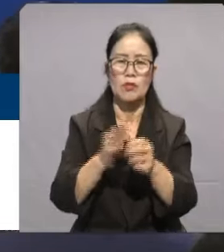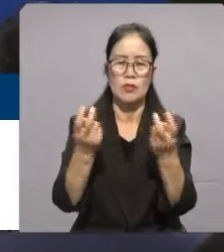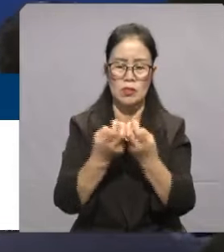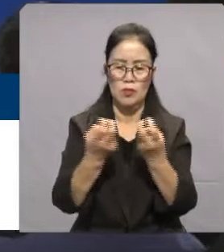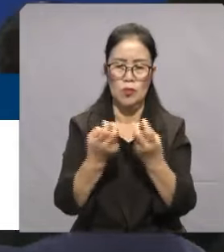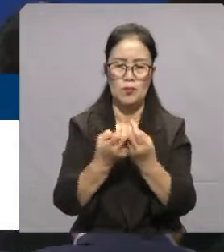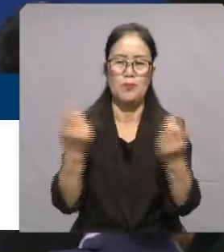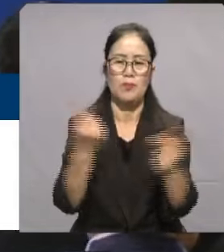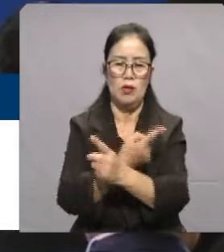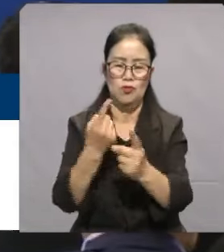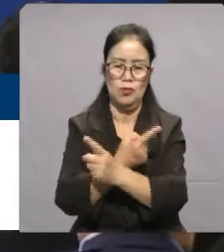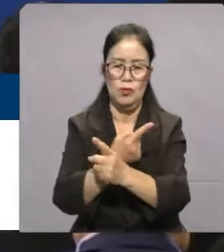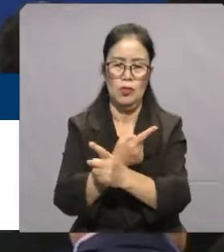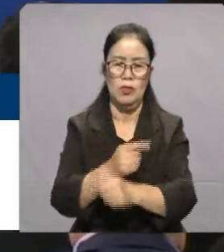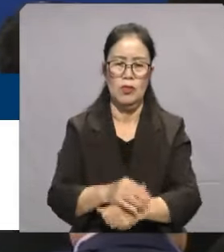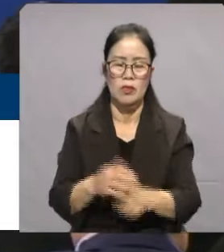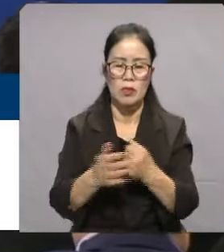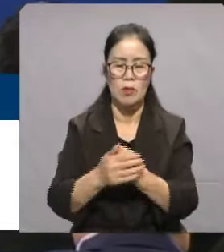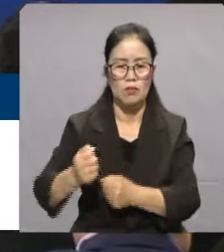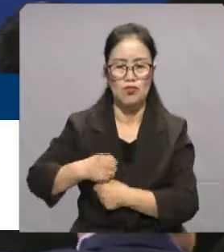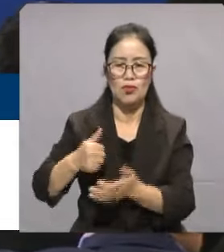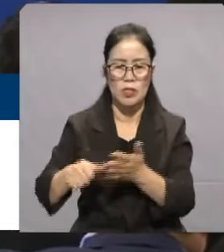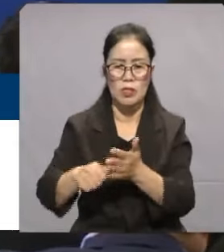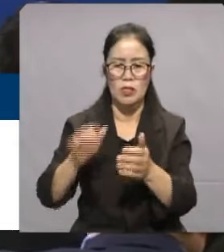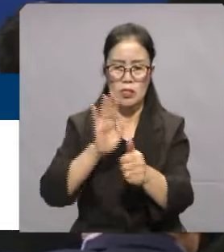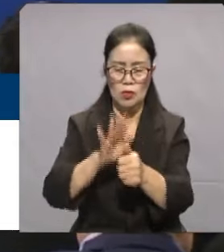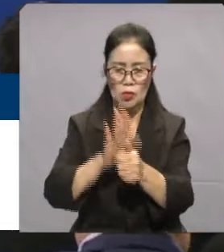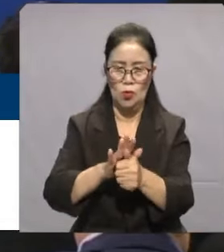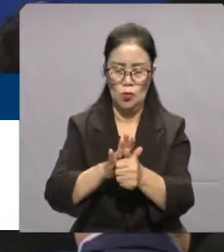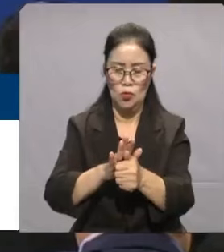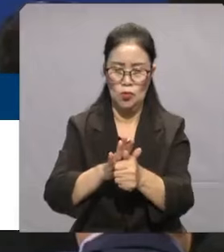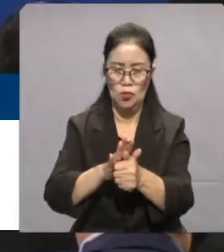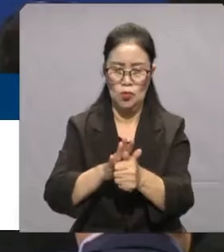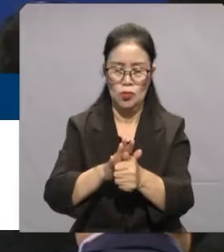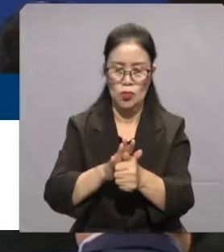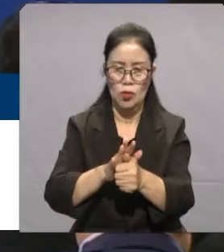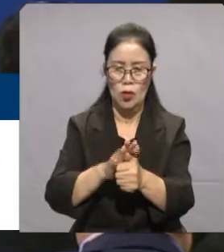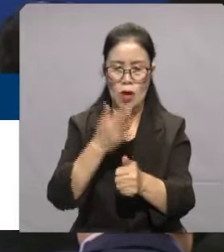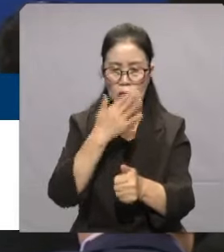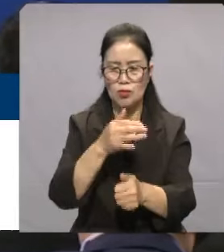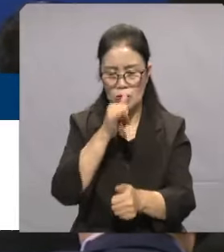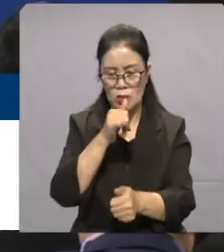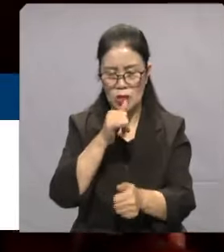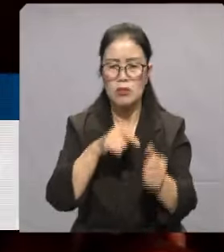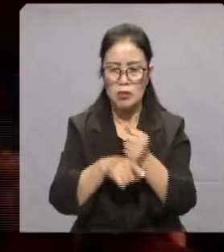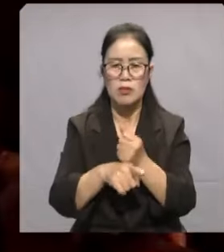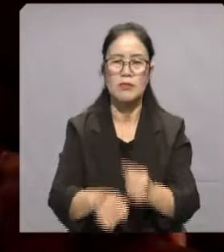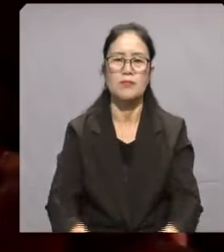지원 방식을 좀 바꿔 나간다. 그래서 무기 지원이라는 것도 배제하지 않는다라고 하는